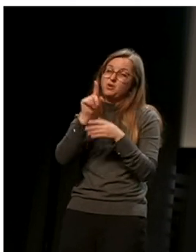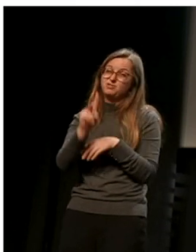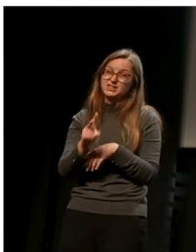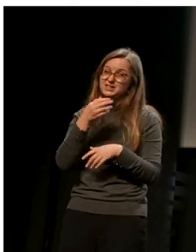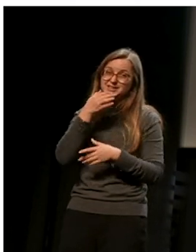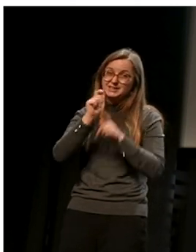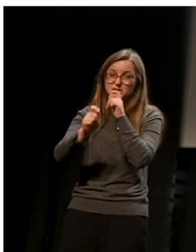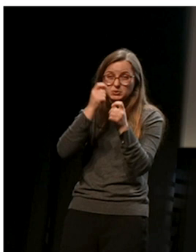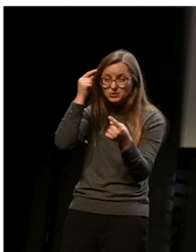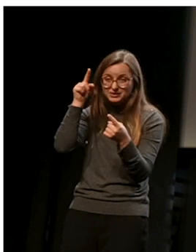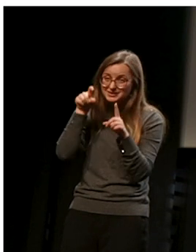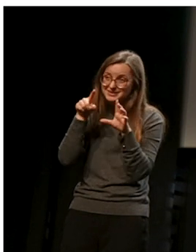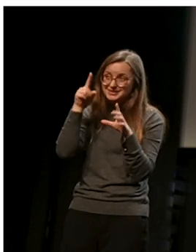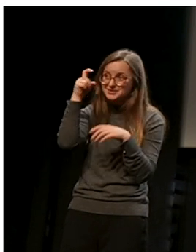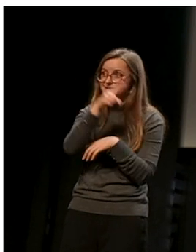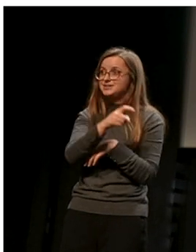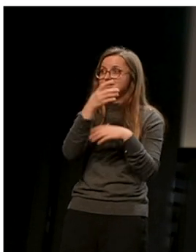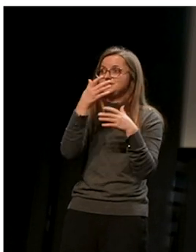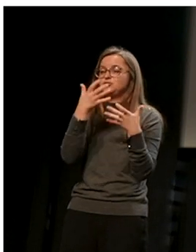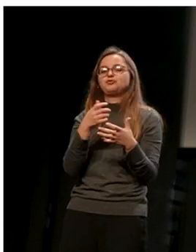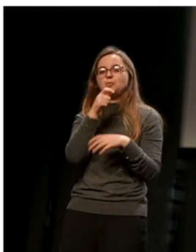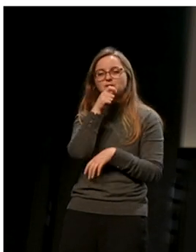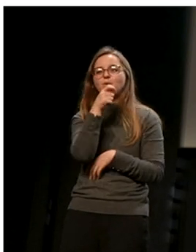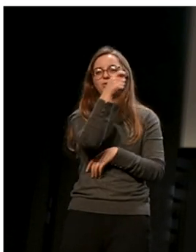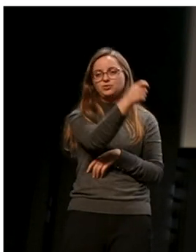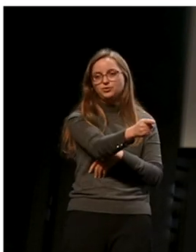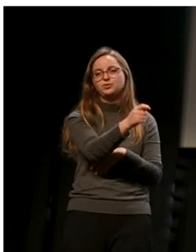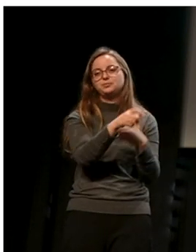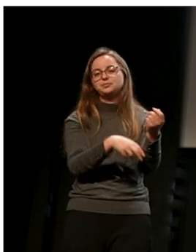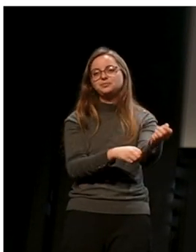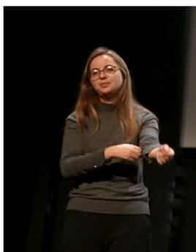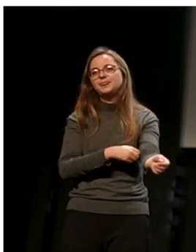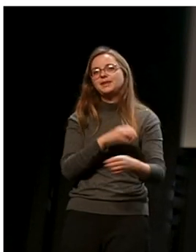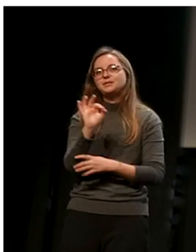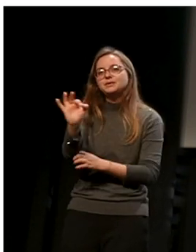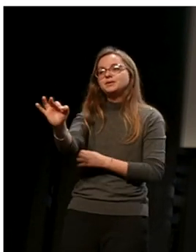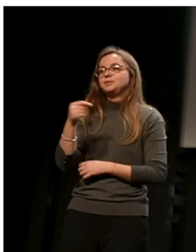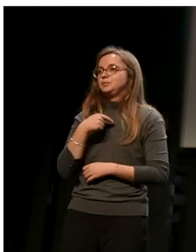parler de tout ça. Moi aussi, je vais passer le micro. Mais en tout cas, voilà, j'avais peur